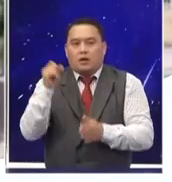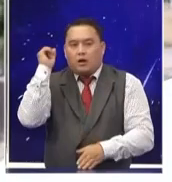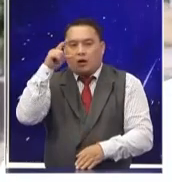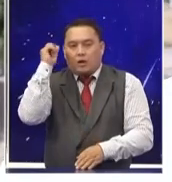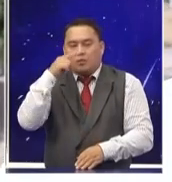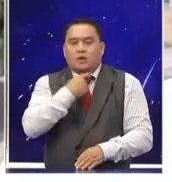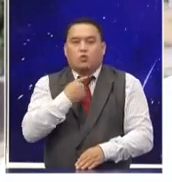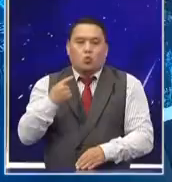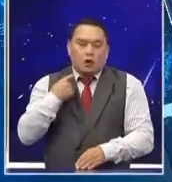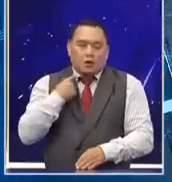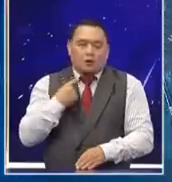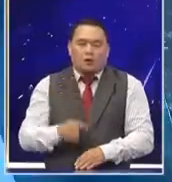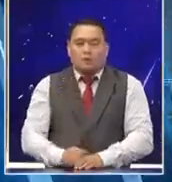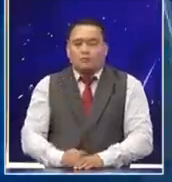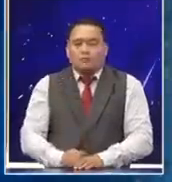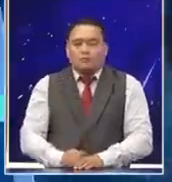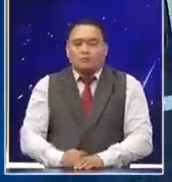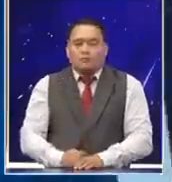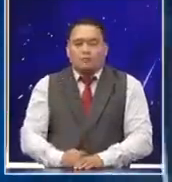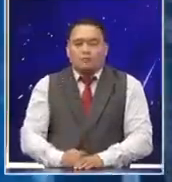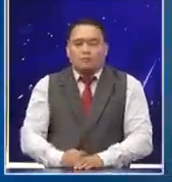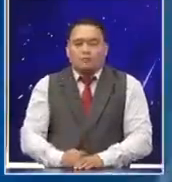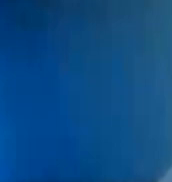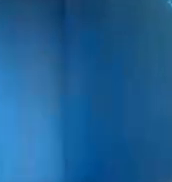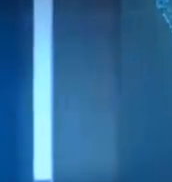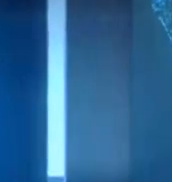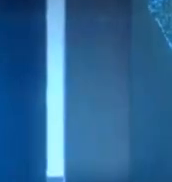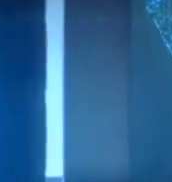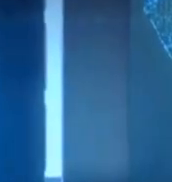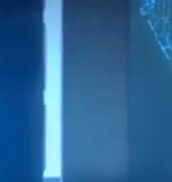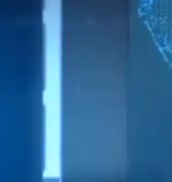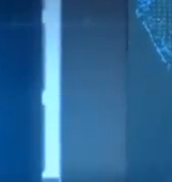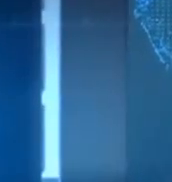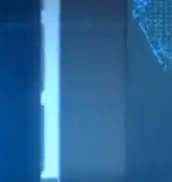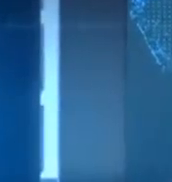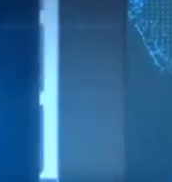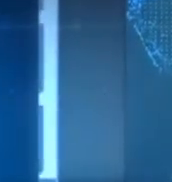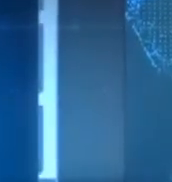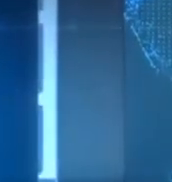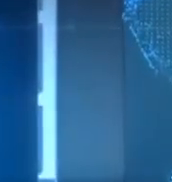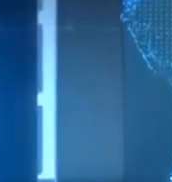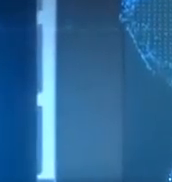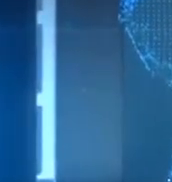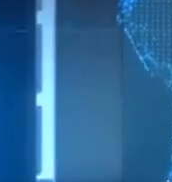талдықорған трассасында. Әмина Құдайберген, Жайық Құрманбаев, Жетісу арнасы, Ескелді ауданынан.